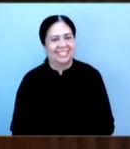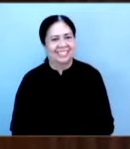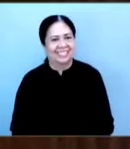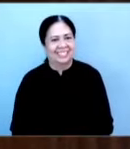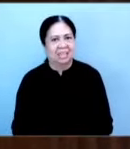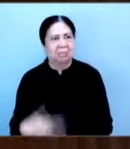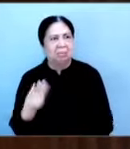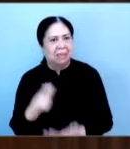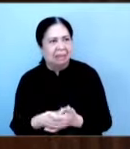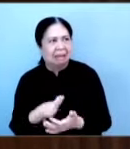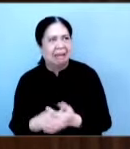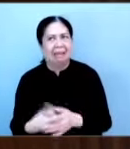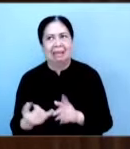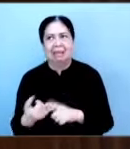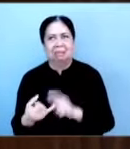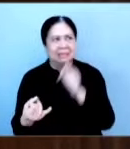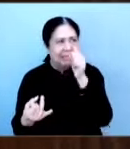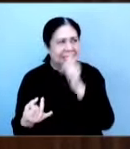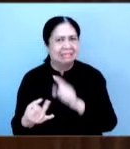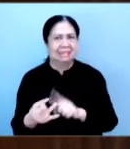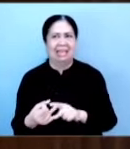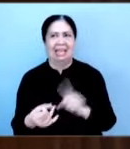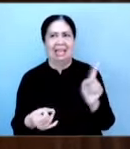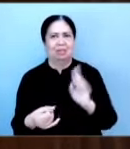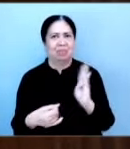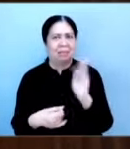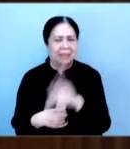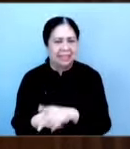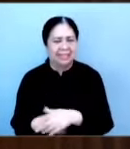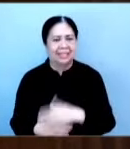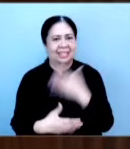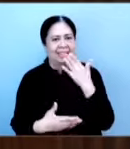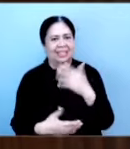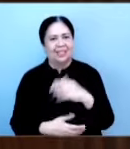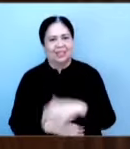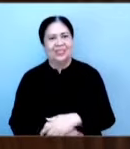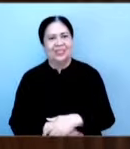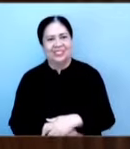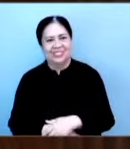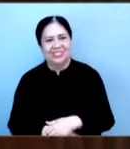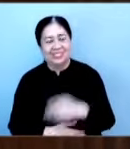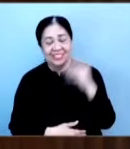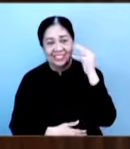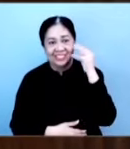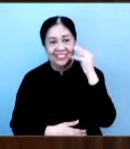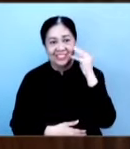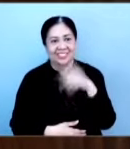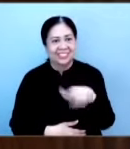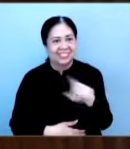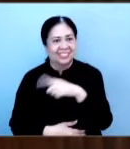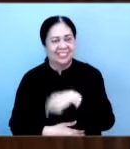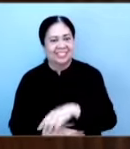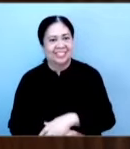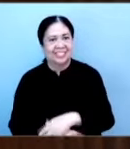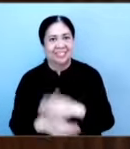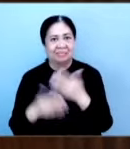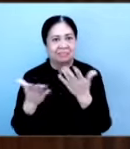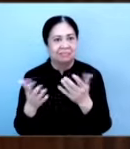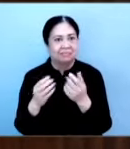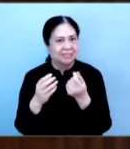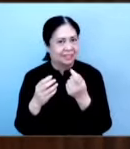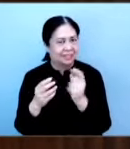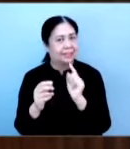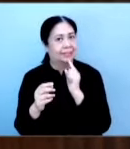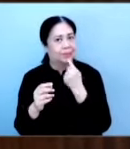pasensya aayon kung anong ibabalik Salamat kuya mondi shoutout o ' ba o o na Oo naman medyo mas seryoso